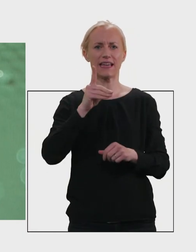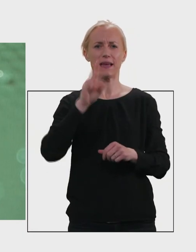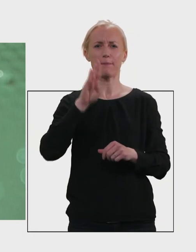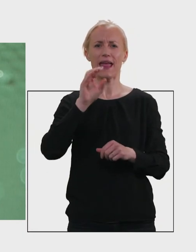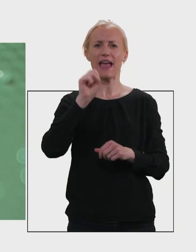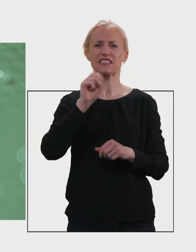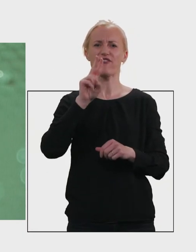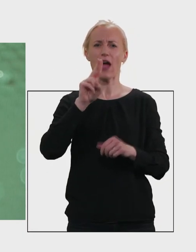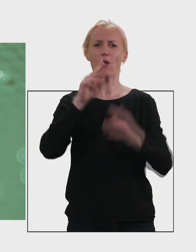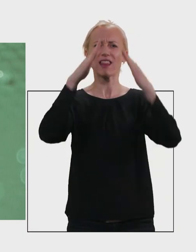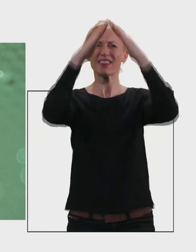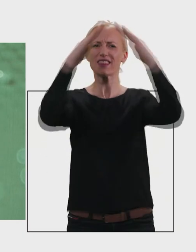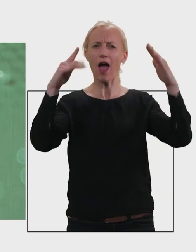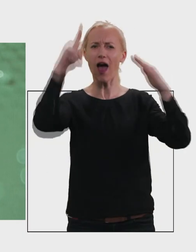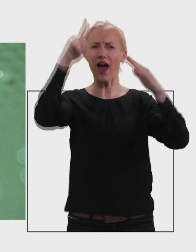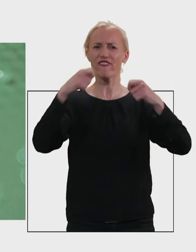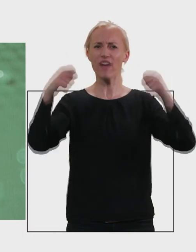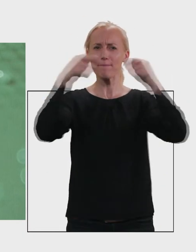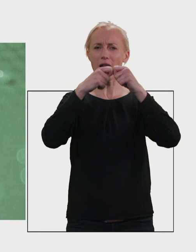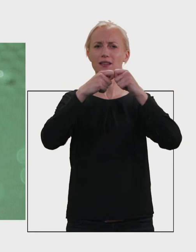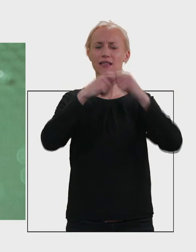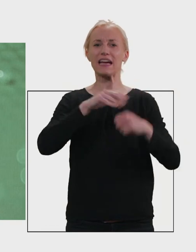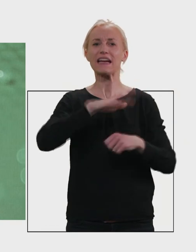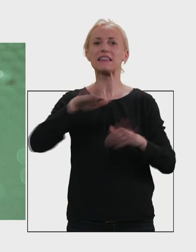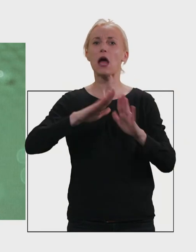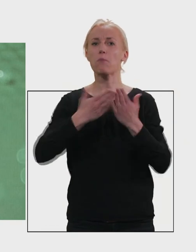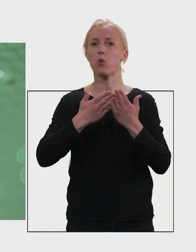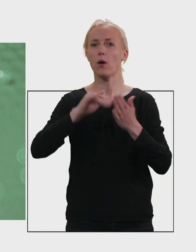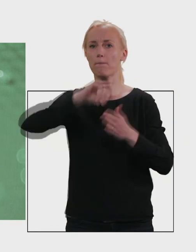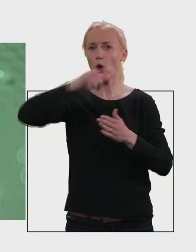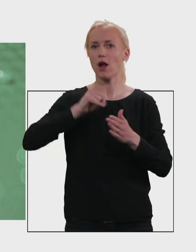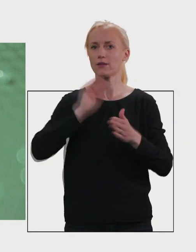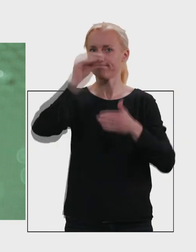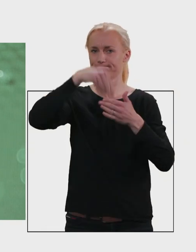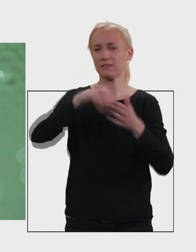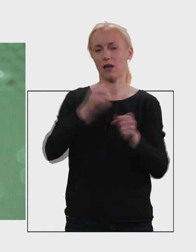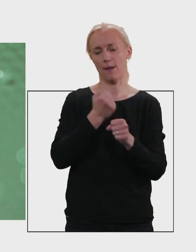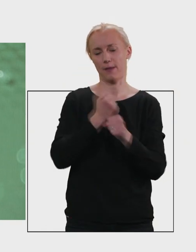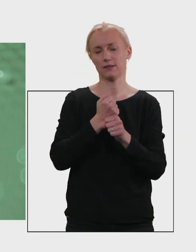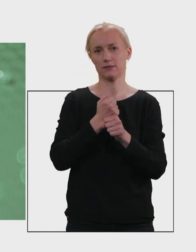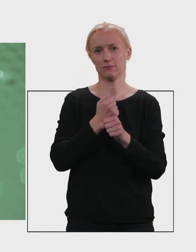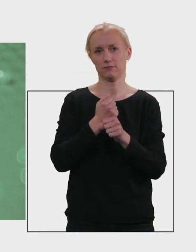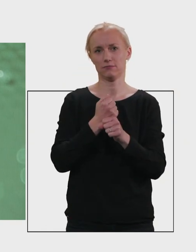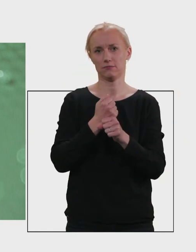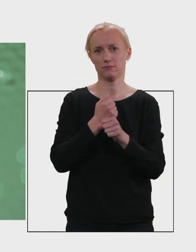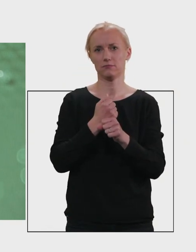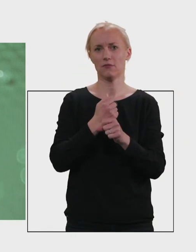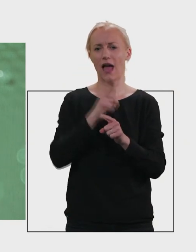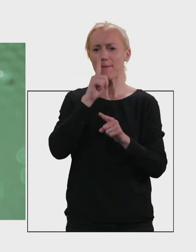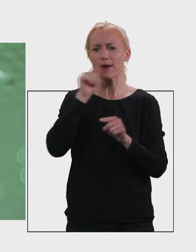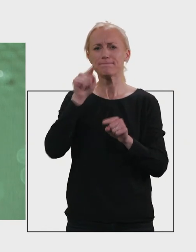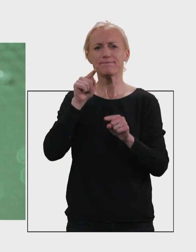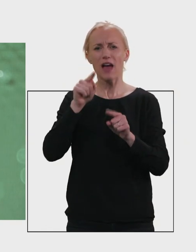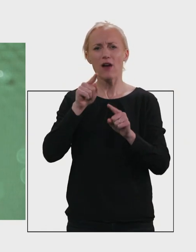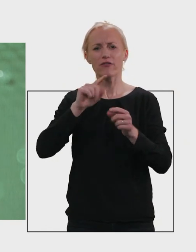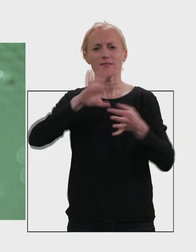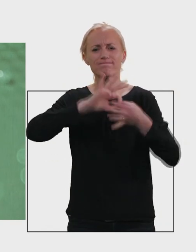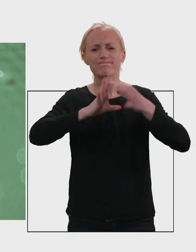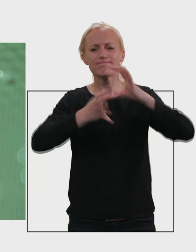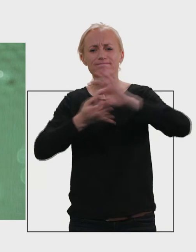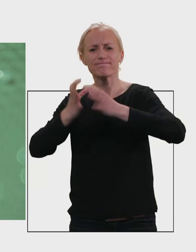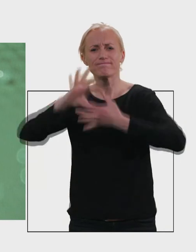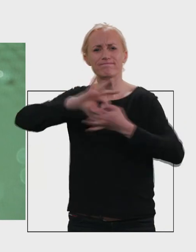unserem Dachverband, an einem Kinderbuchprojekt mitgearbeitet. Mhm. Aber ich würde sagen, das geht hier auch wirklich um das Bündeln dieser